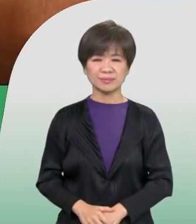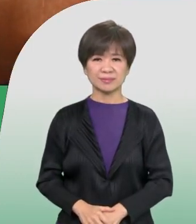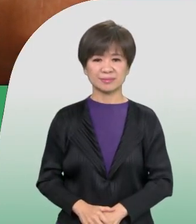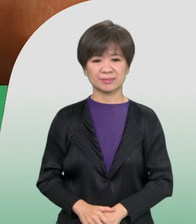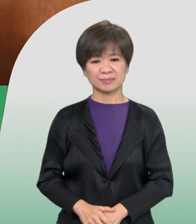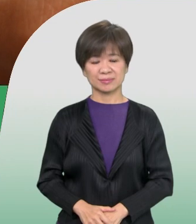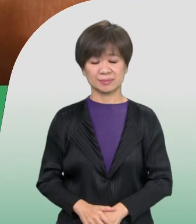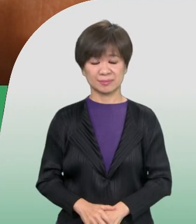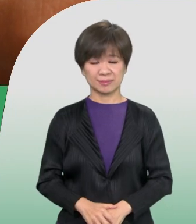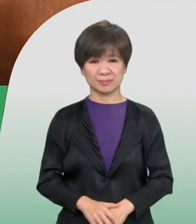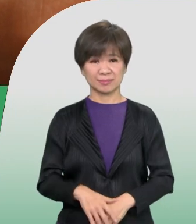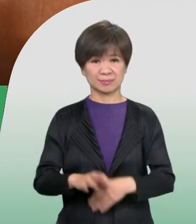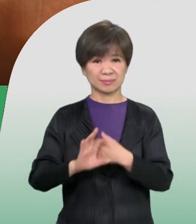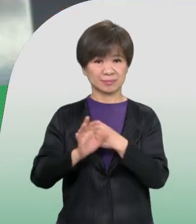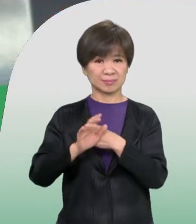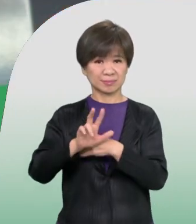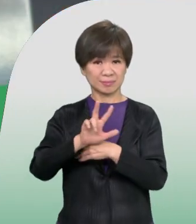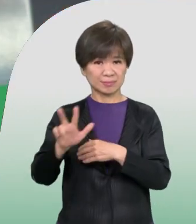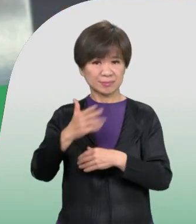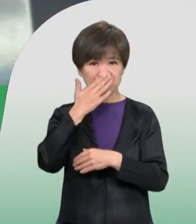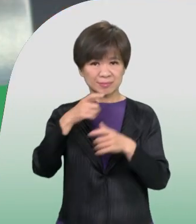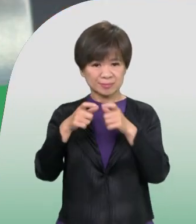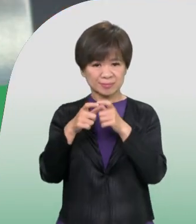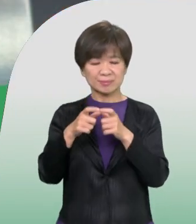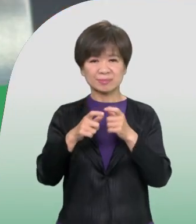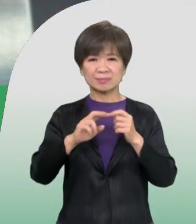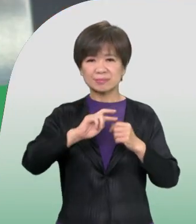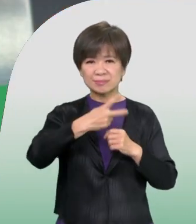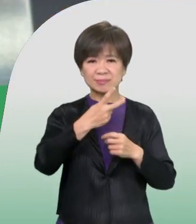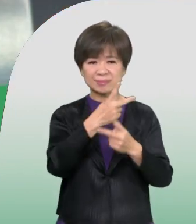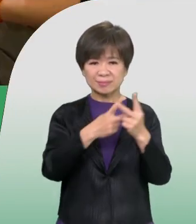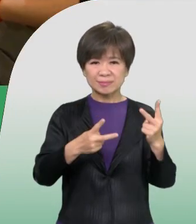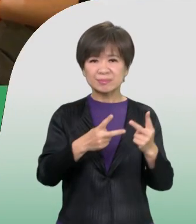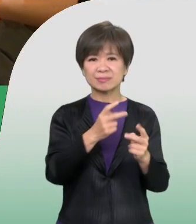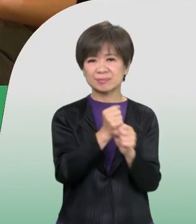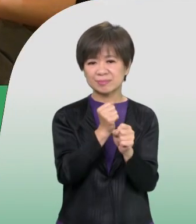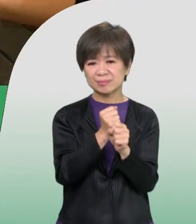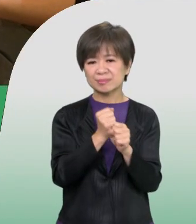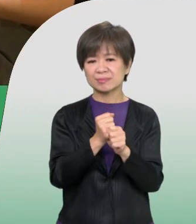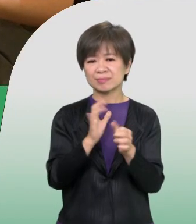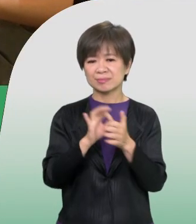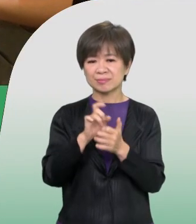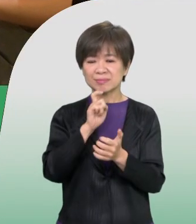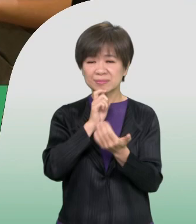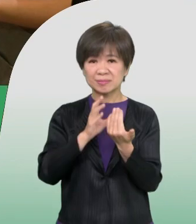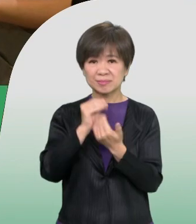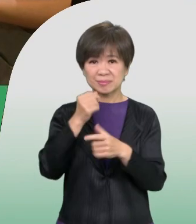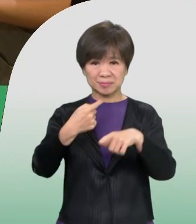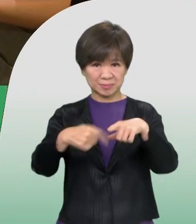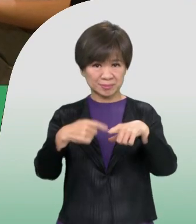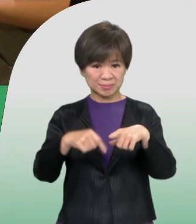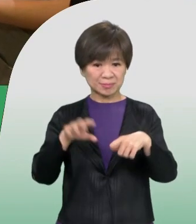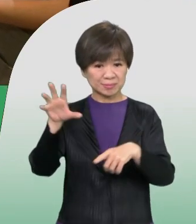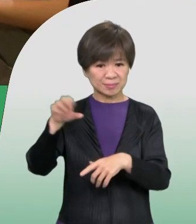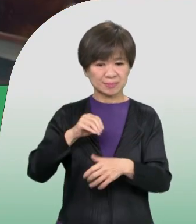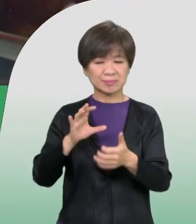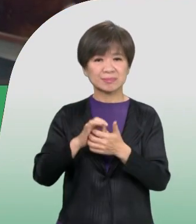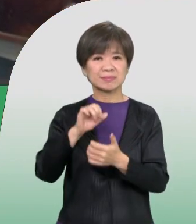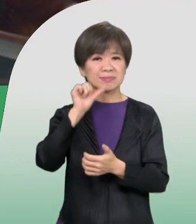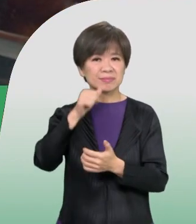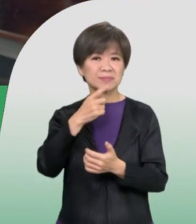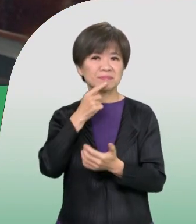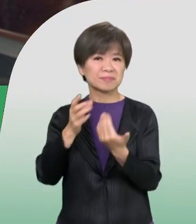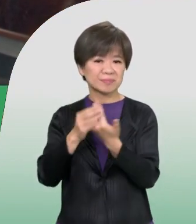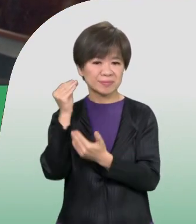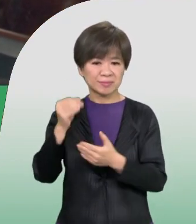同时是甜品融入客家元素，是了新西阿妹开店的理念。所以嫩茶的茶味，应该是苗栗的风茶。